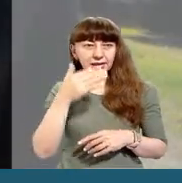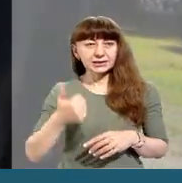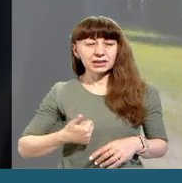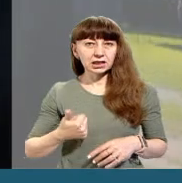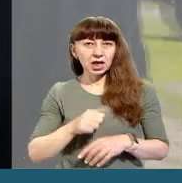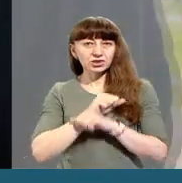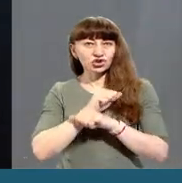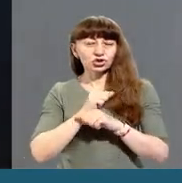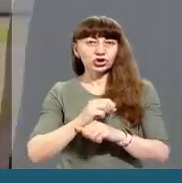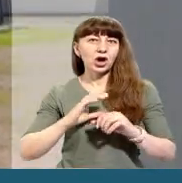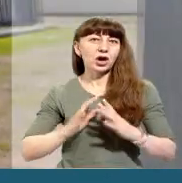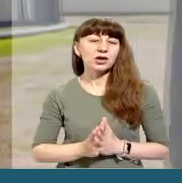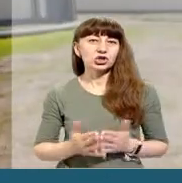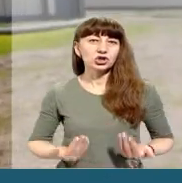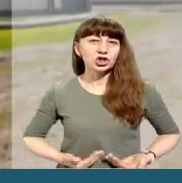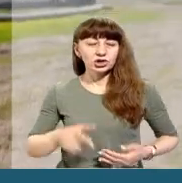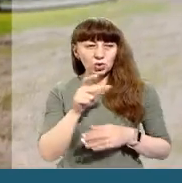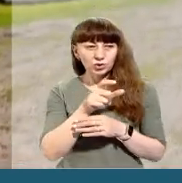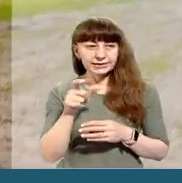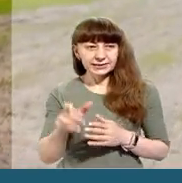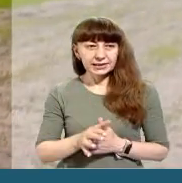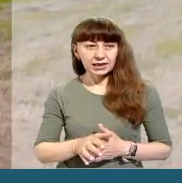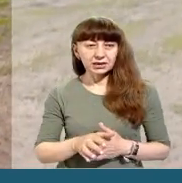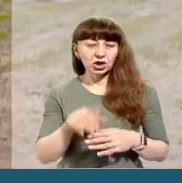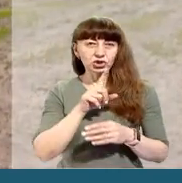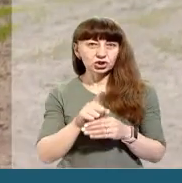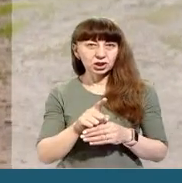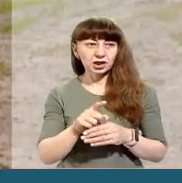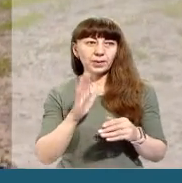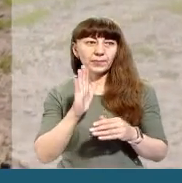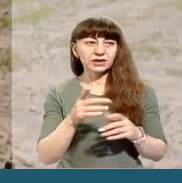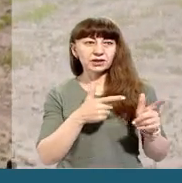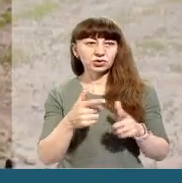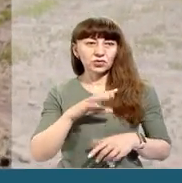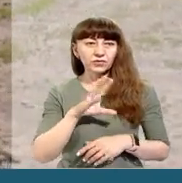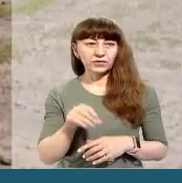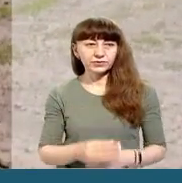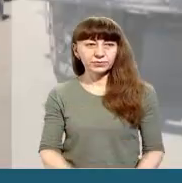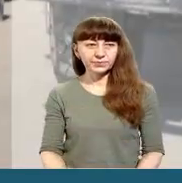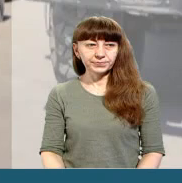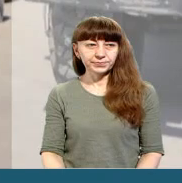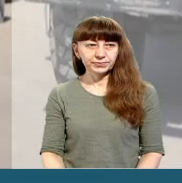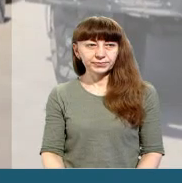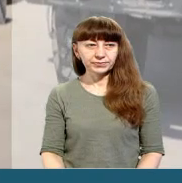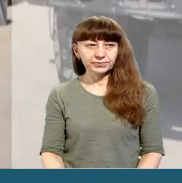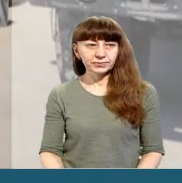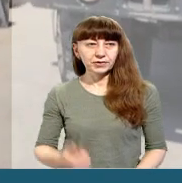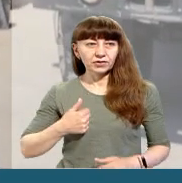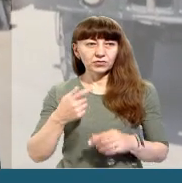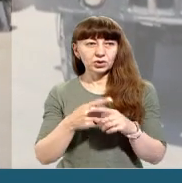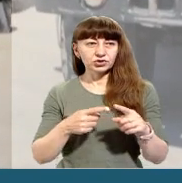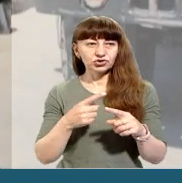үшін жүргізіледі. Қоғам тыныштығын күзететін сарбаздар өз көліктерінің жай күйін қарап, кем кетігін